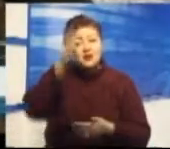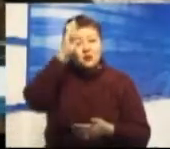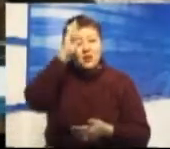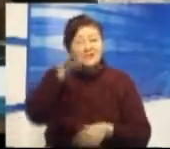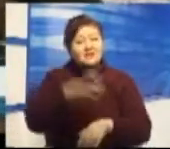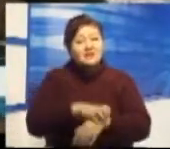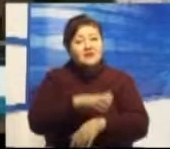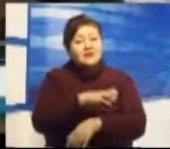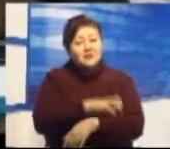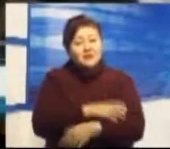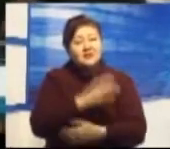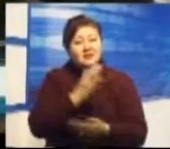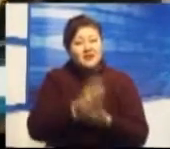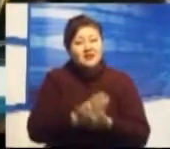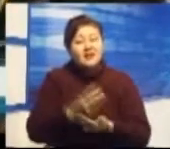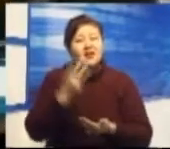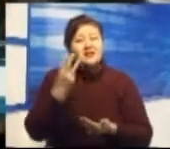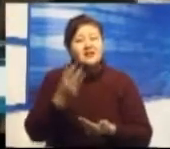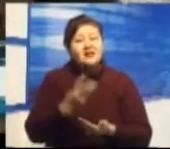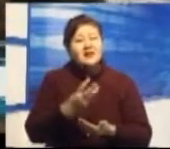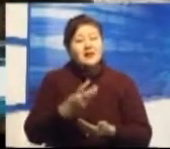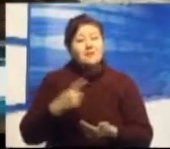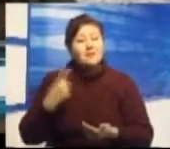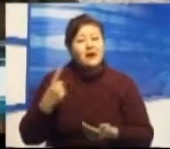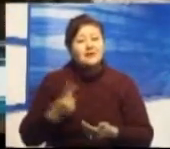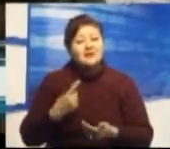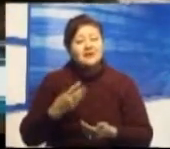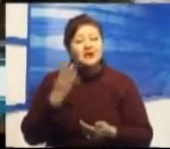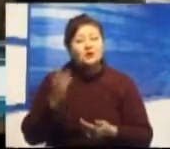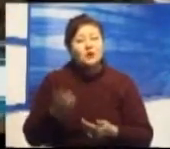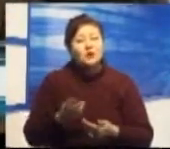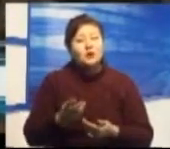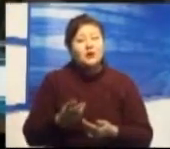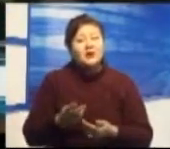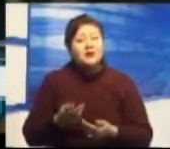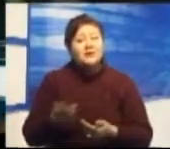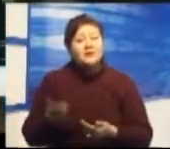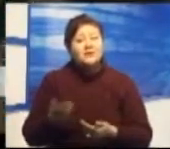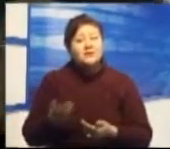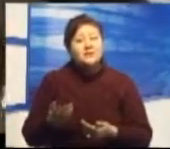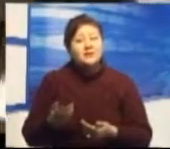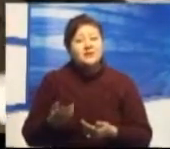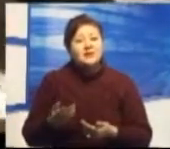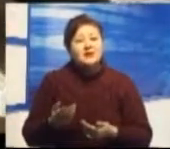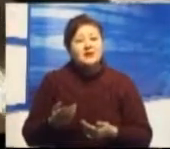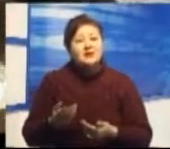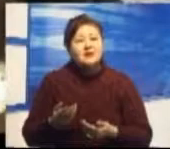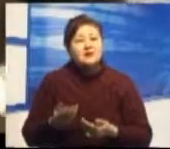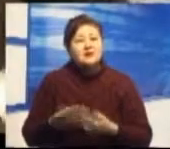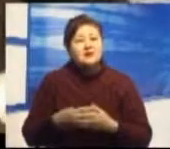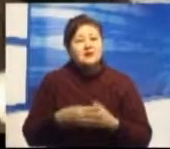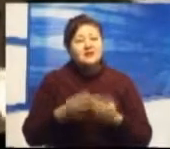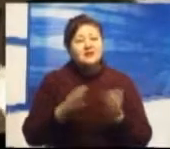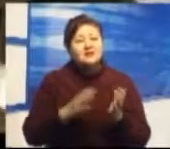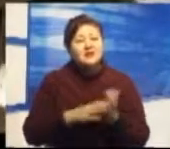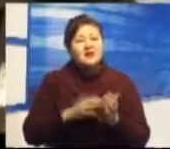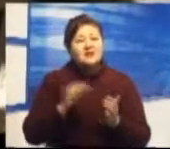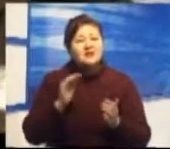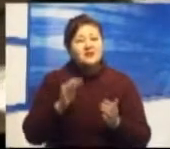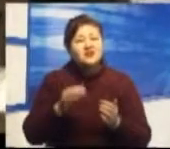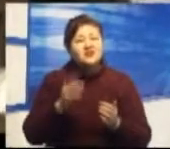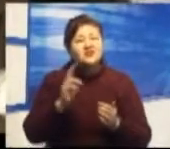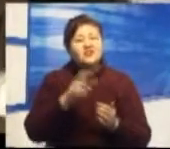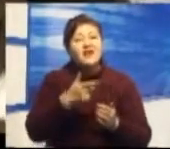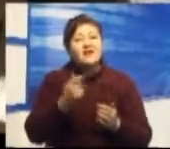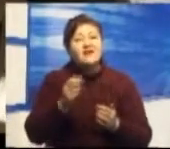3 орман шебері бар, бірге жұмыс істейтін. Осы 19669 гектар орман алқабын күзетіп,